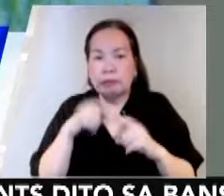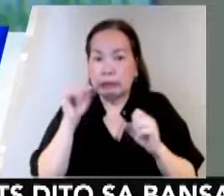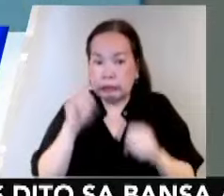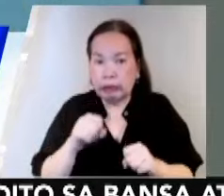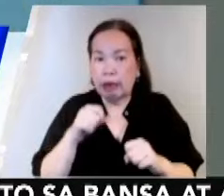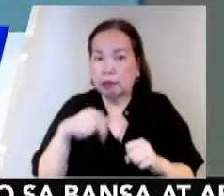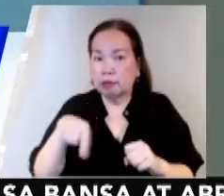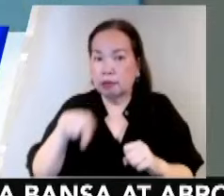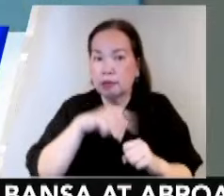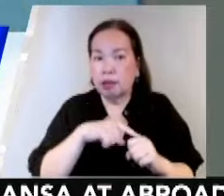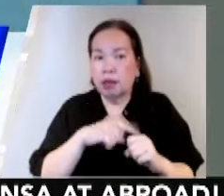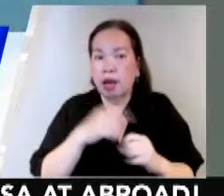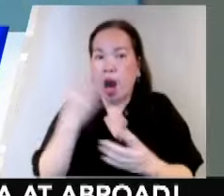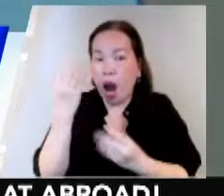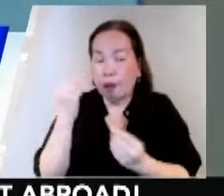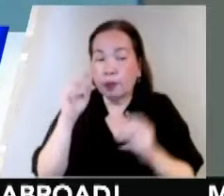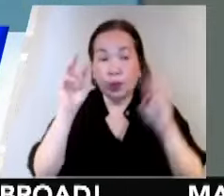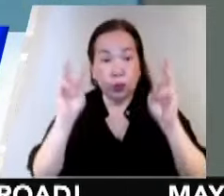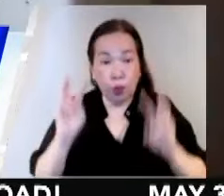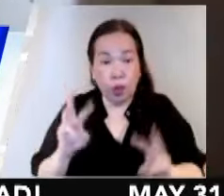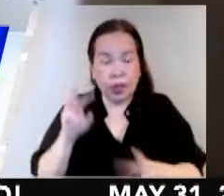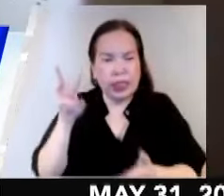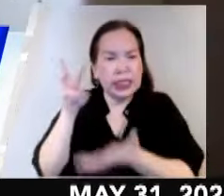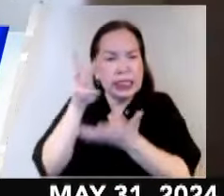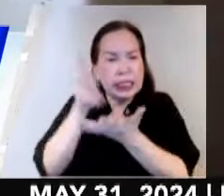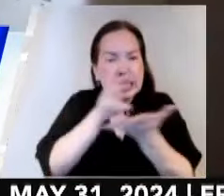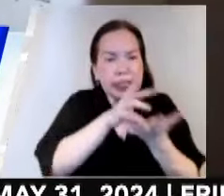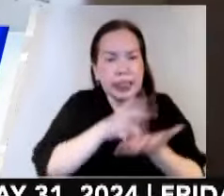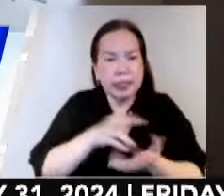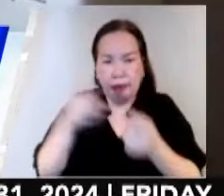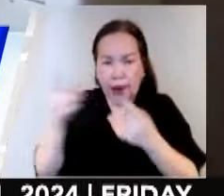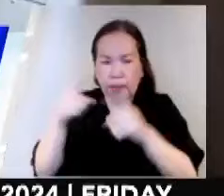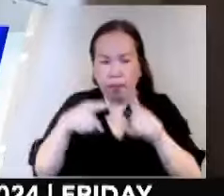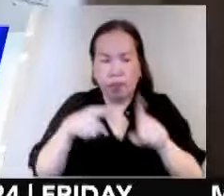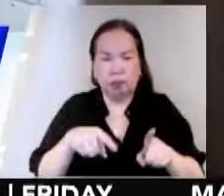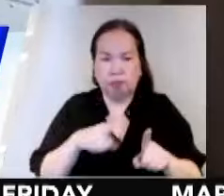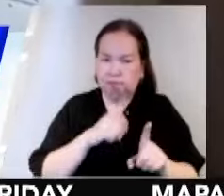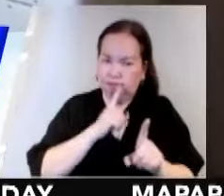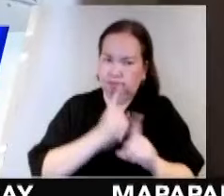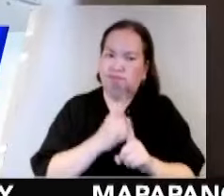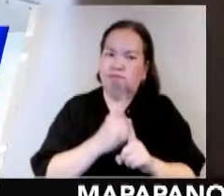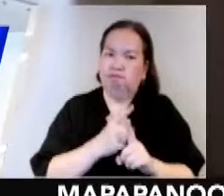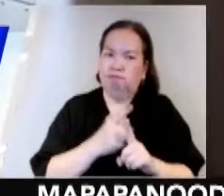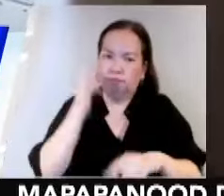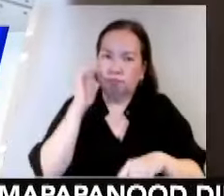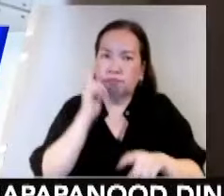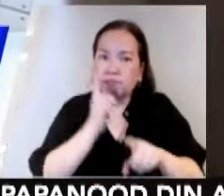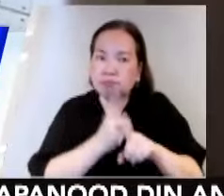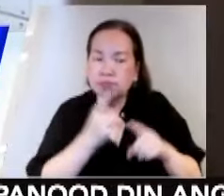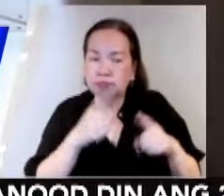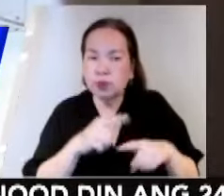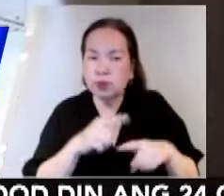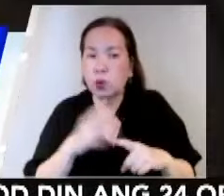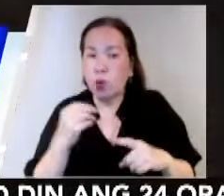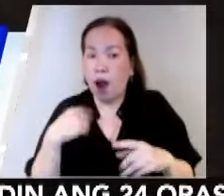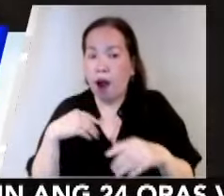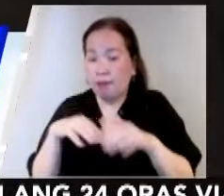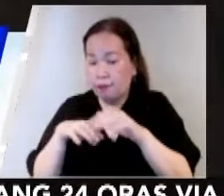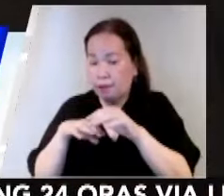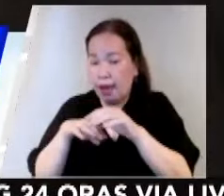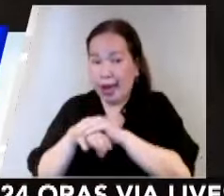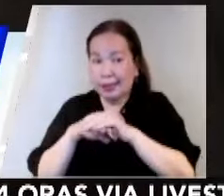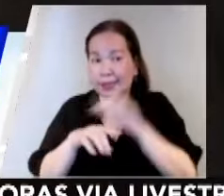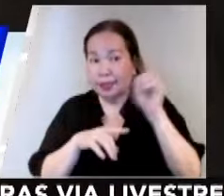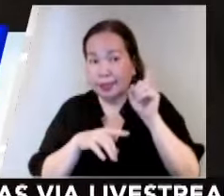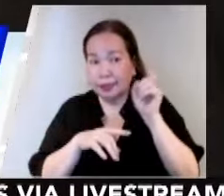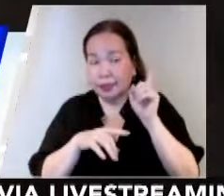weather update sa bawat syudad o munisipalidad. Real-time daw itong mamumonitor ng mga may access sa web portal o mobile app. We put